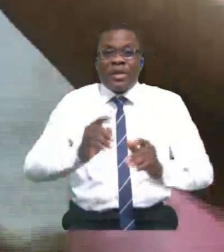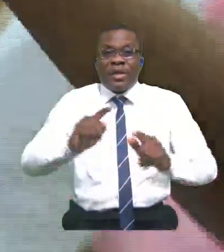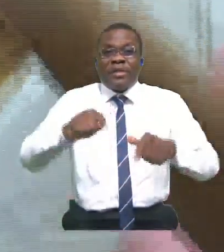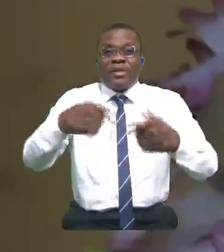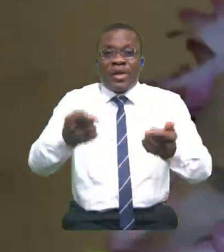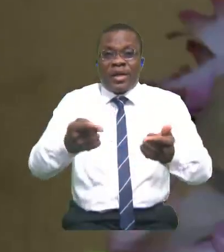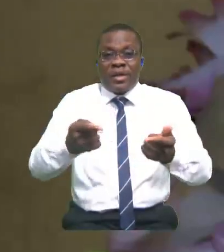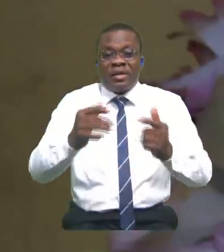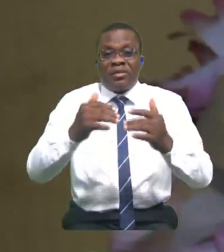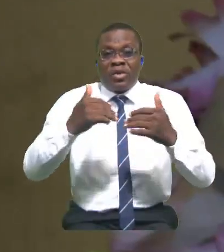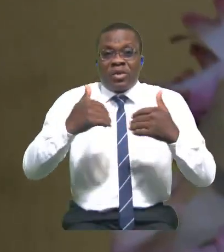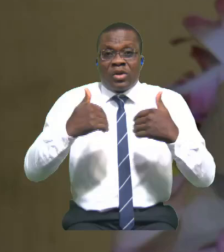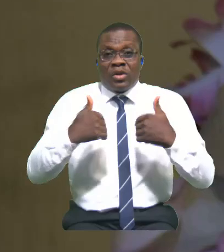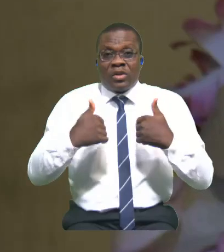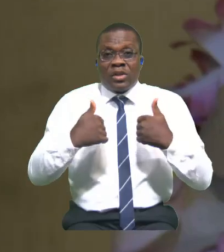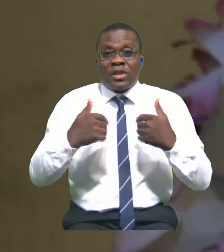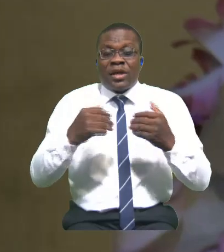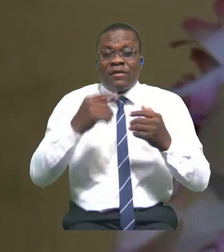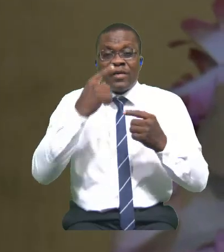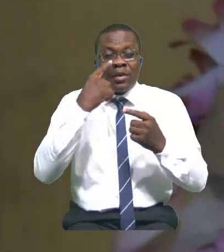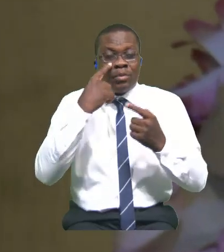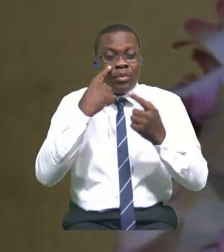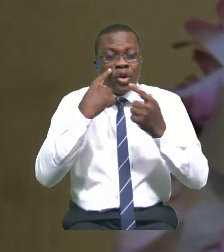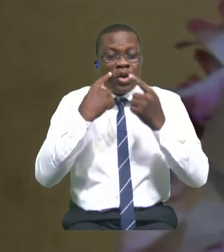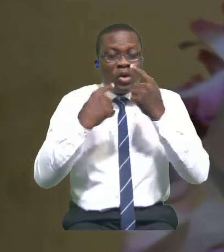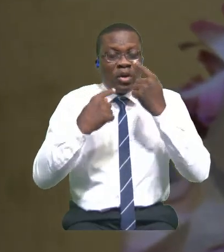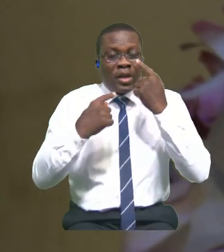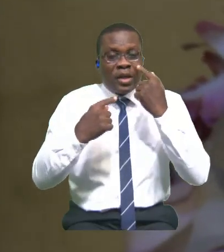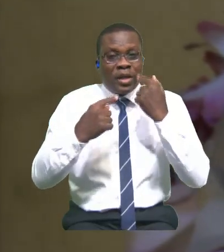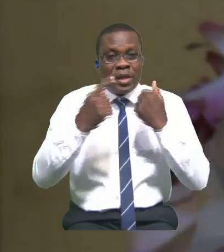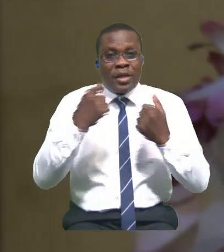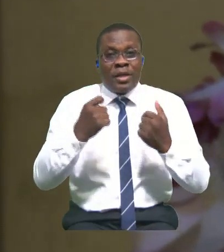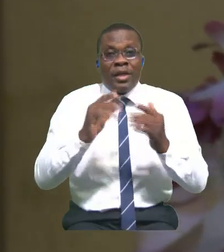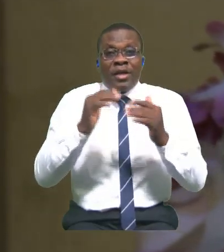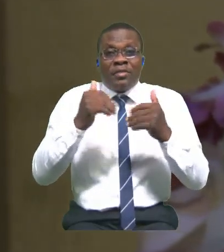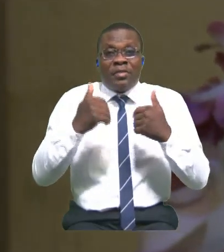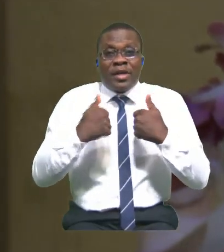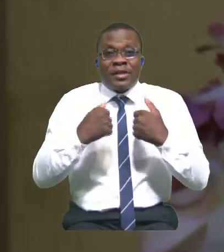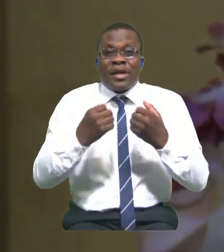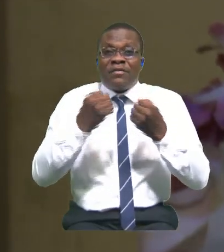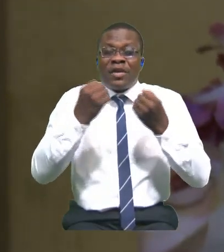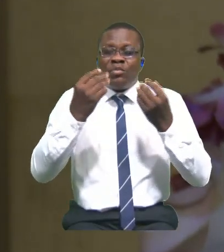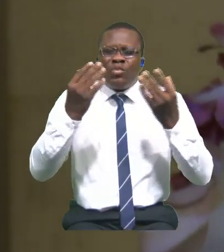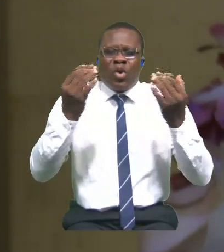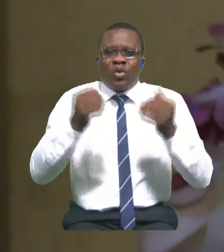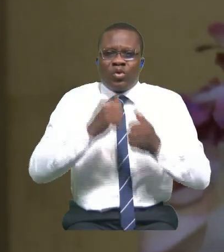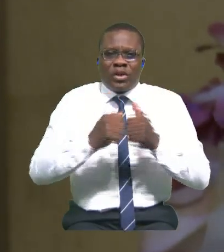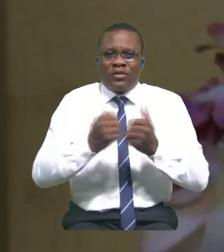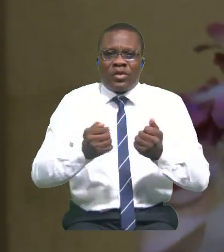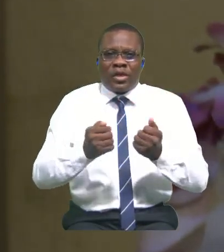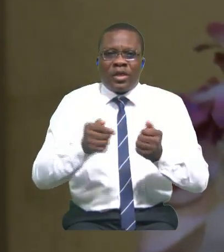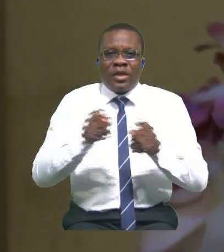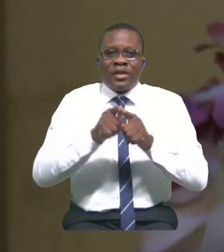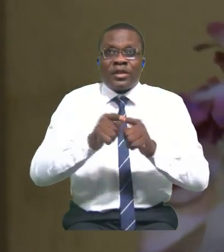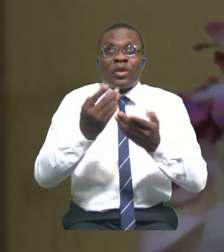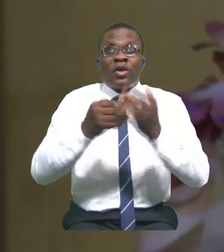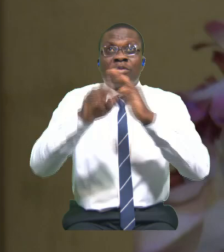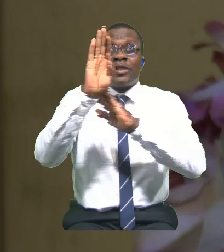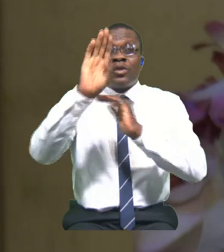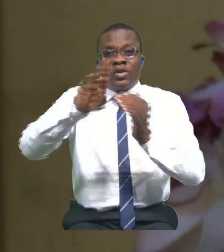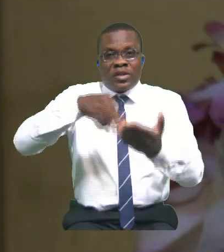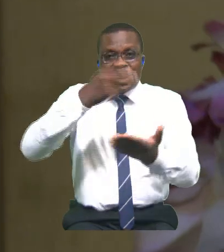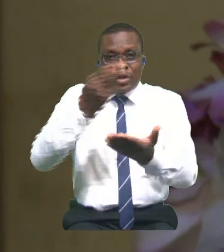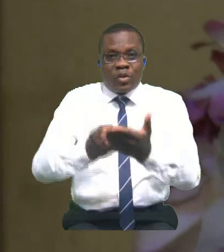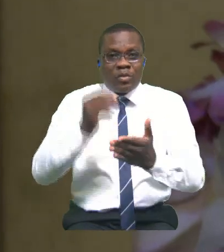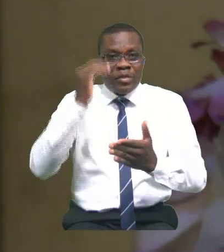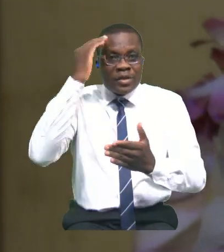j'avais j'avais pleuré j'avais j'avais j'avais recoulé parce que c'est comme si le ciel me tombait sur la tête